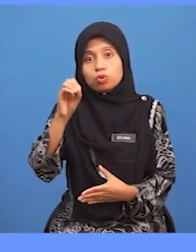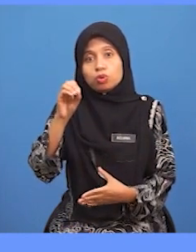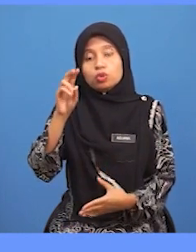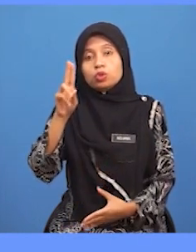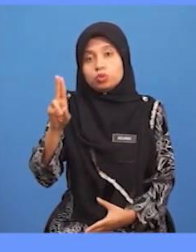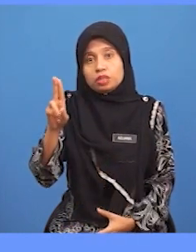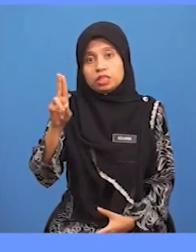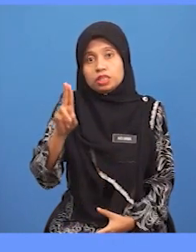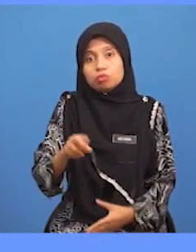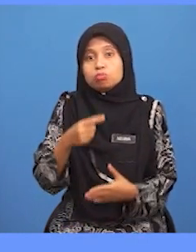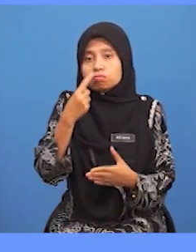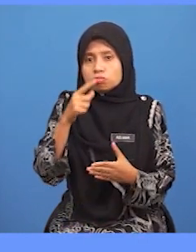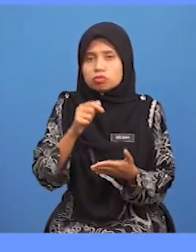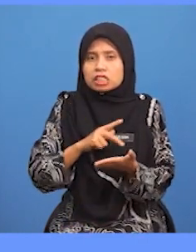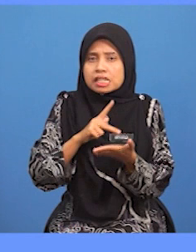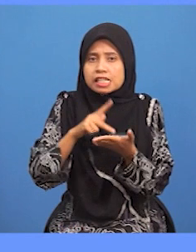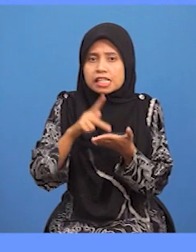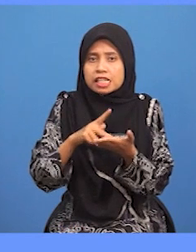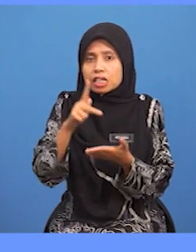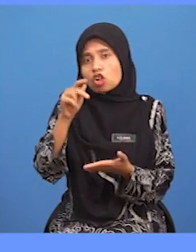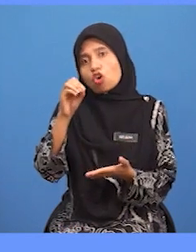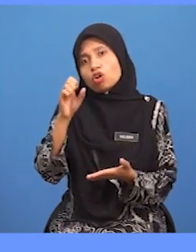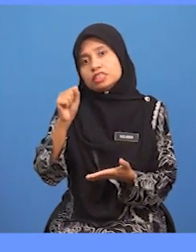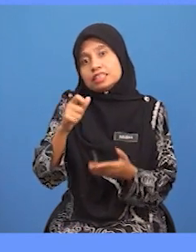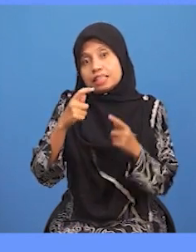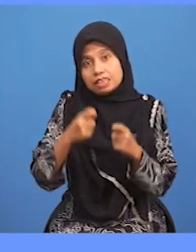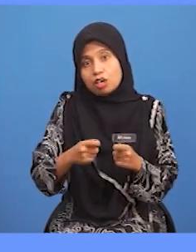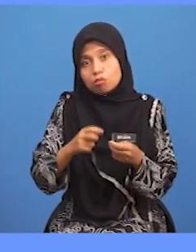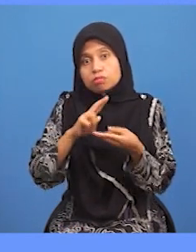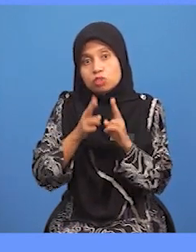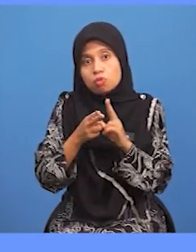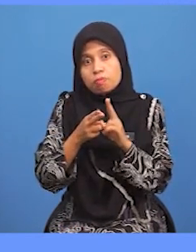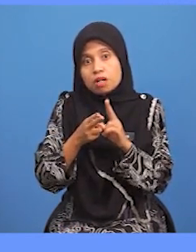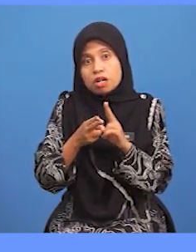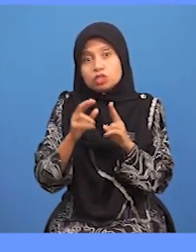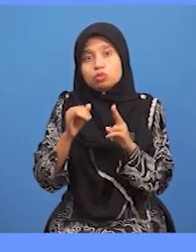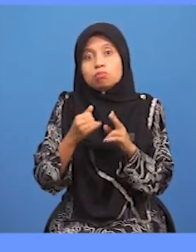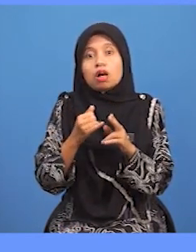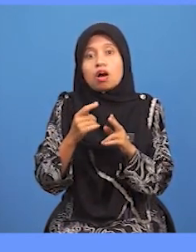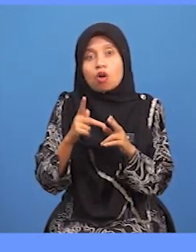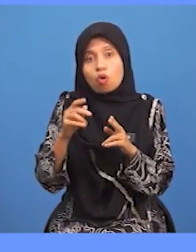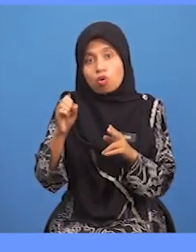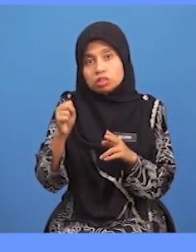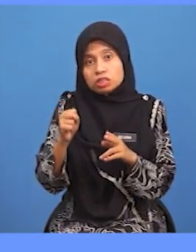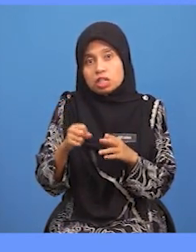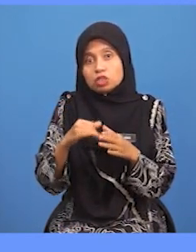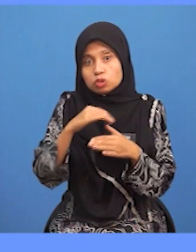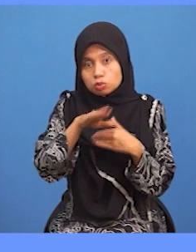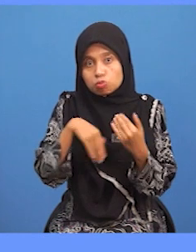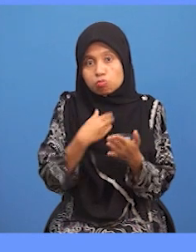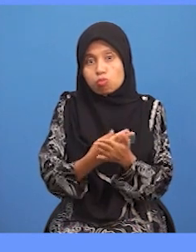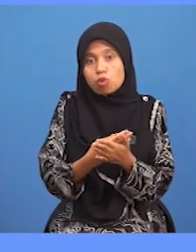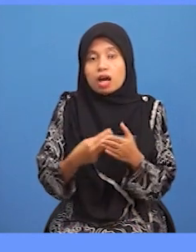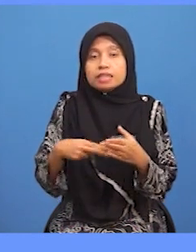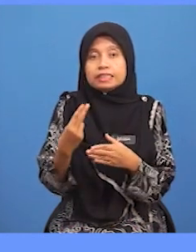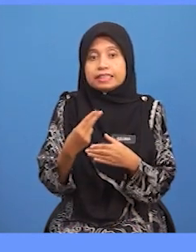Anda dikendaki mengira kos tetap, kos berubah, jumlah kos, jumlah hasil,